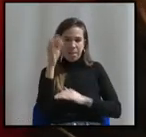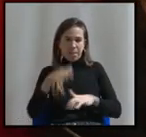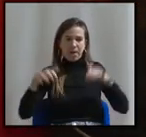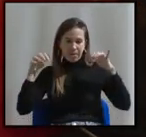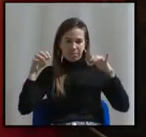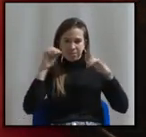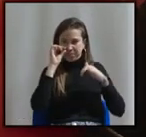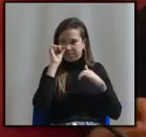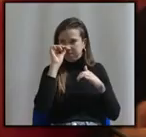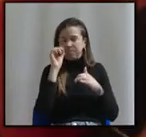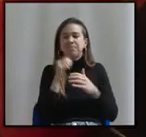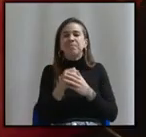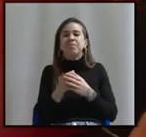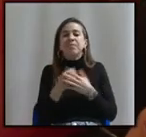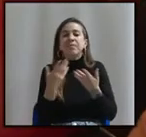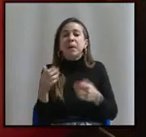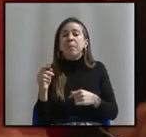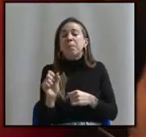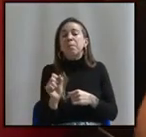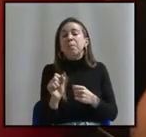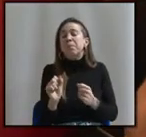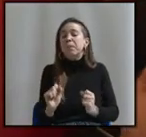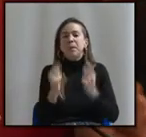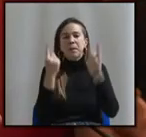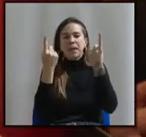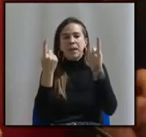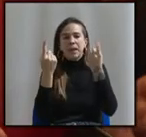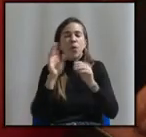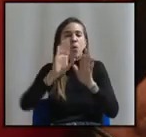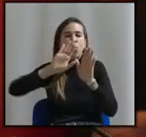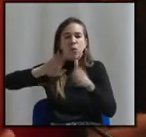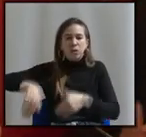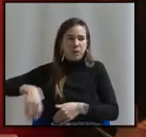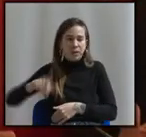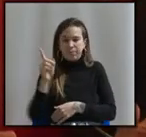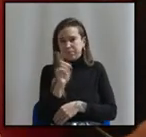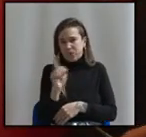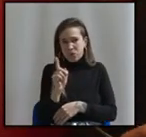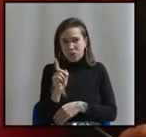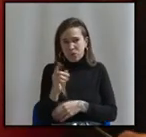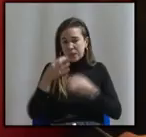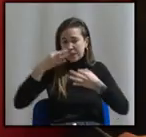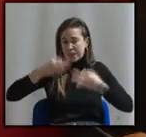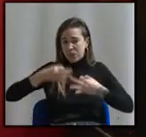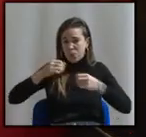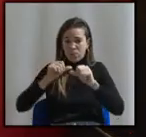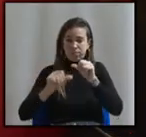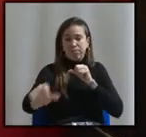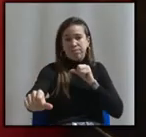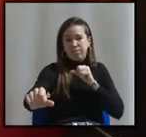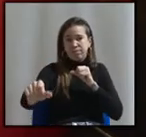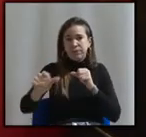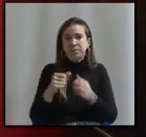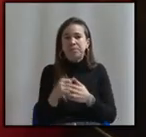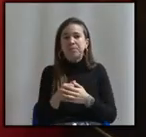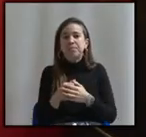és evident que ni és la primera ni serà l'última que vostès faran durant tot aquest mandat. Els hi recordo l'obra